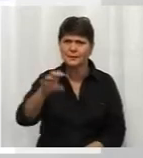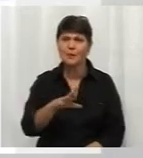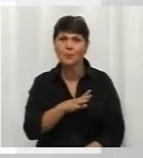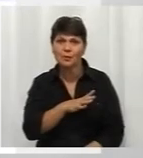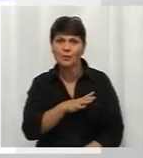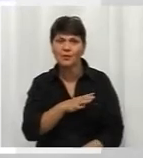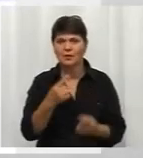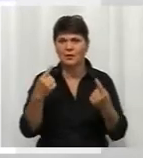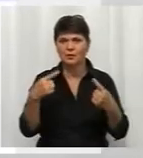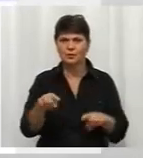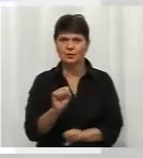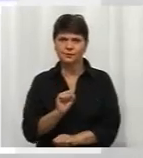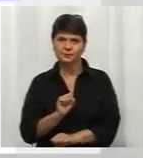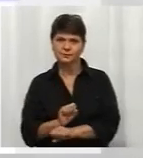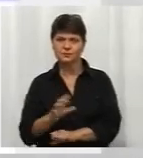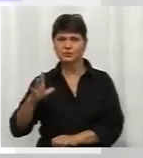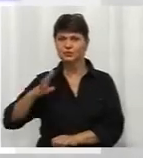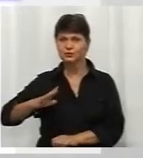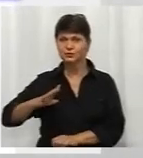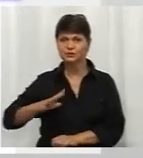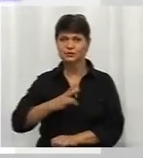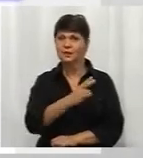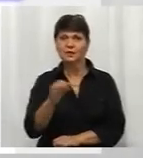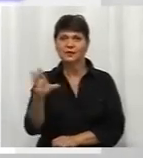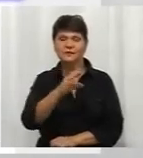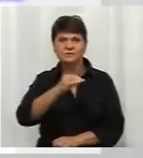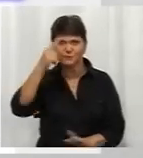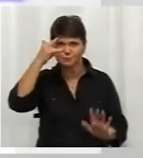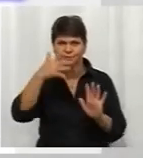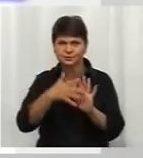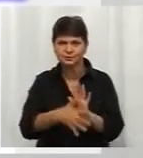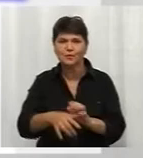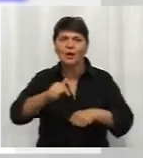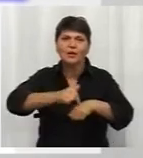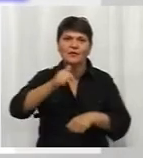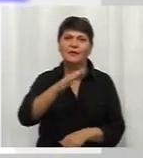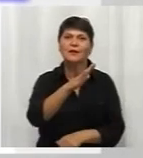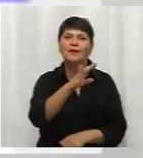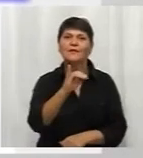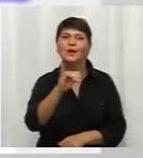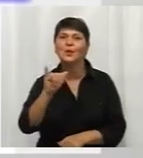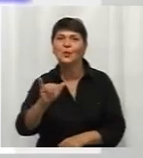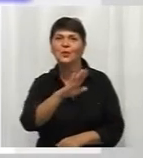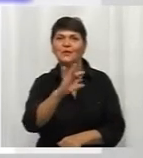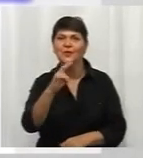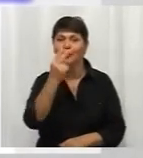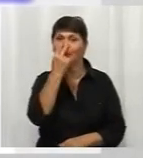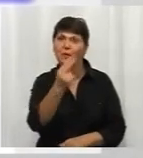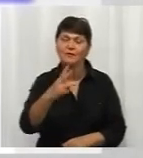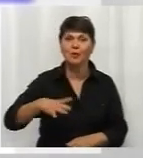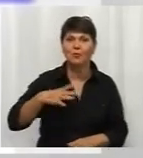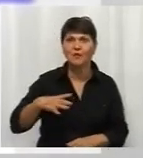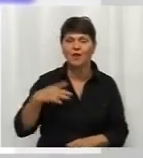Інші ж не рушили через дорогу, чекали. Мабуть, не всі вміють реагувати на подібне віу-віу. Це подивитися, чи не їде, бува,